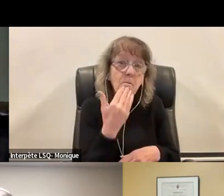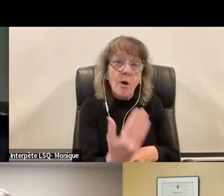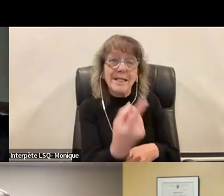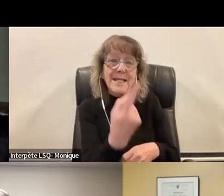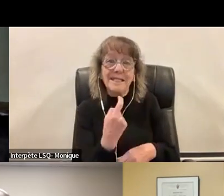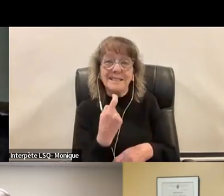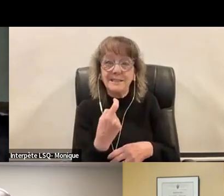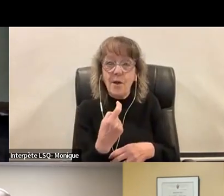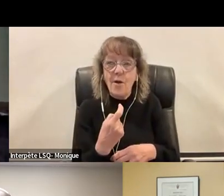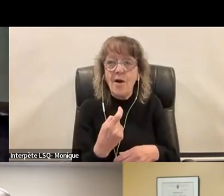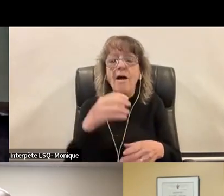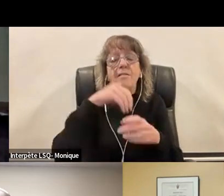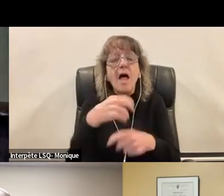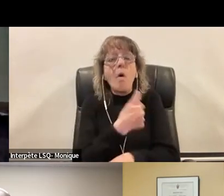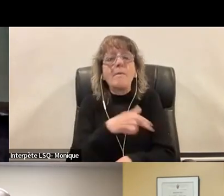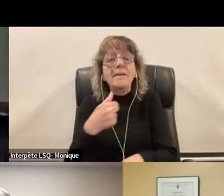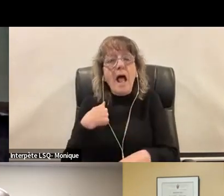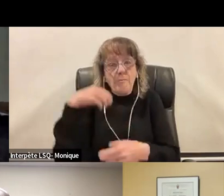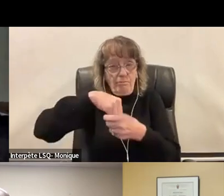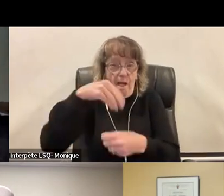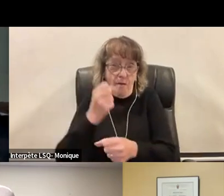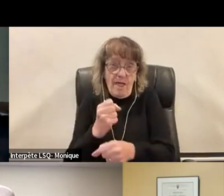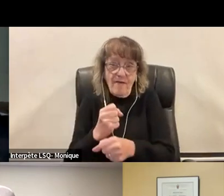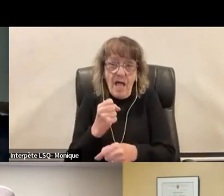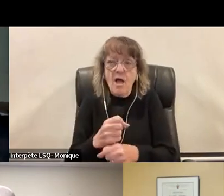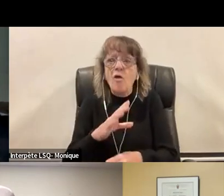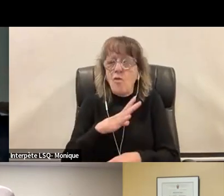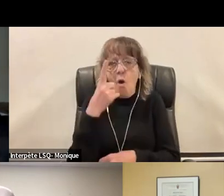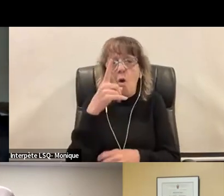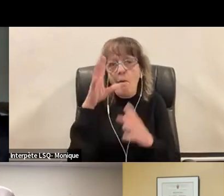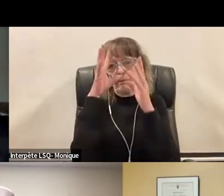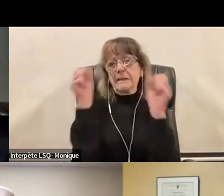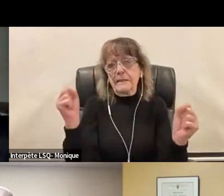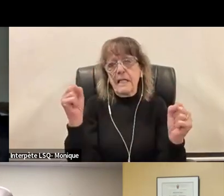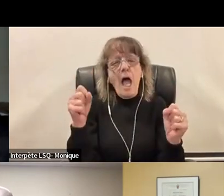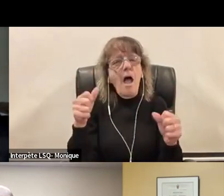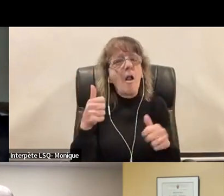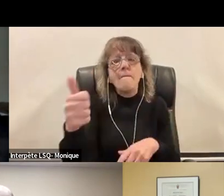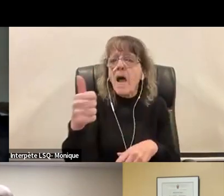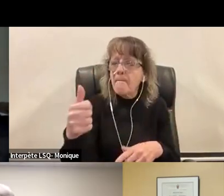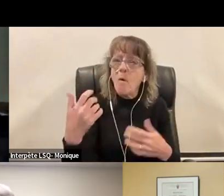En fait, l'hôpital où je travaille, on a un président qui veut vraiment